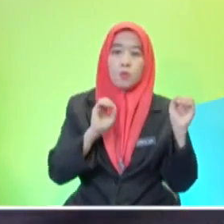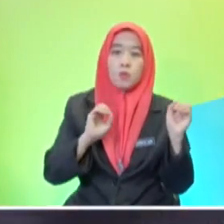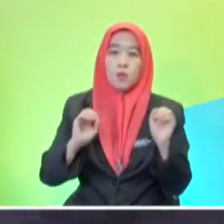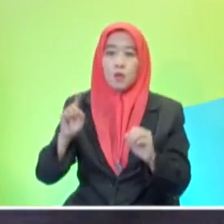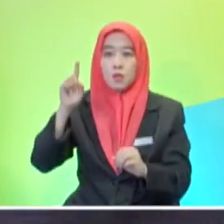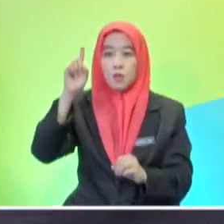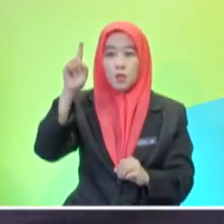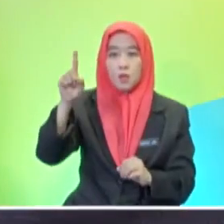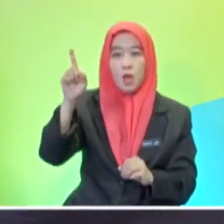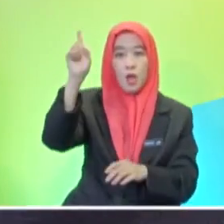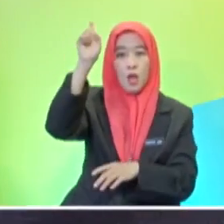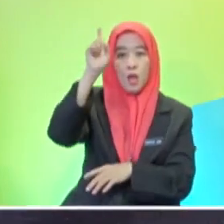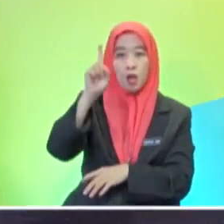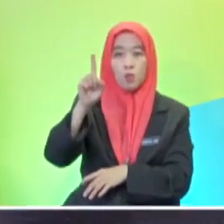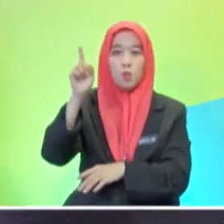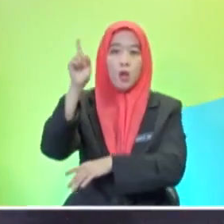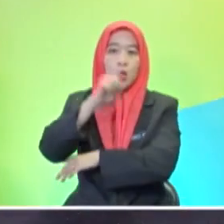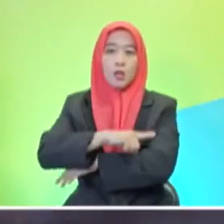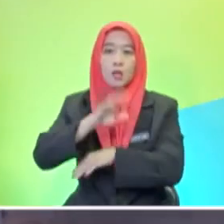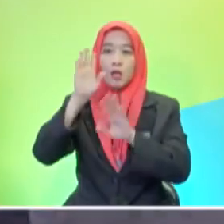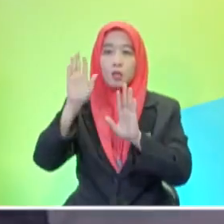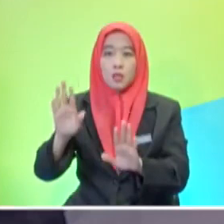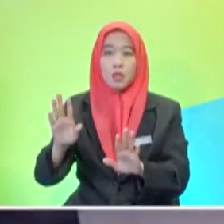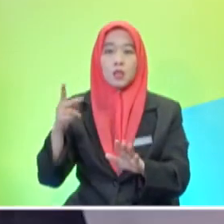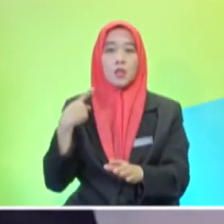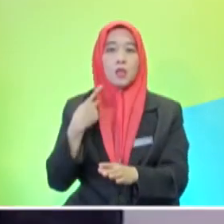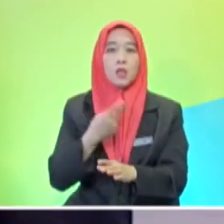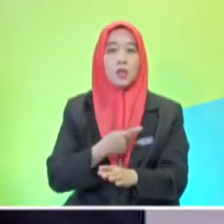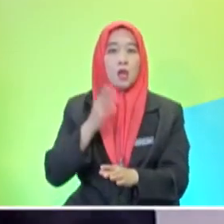Satu hari nanti kita akan